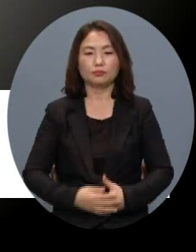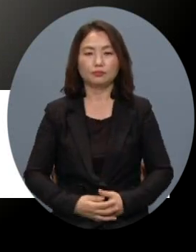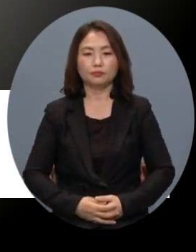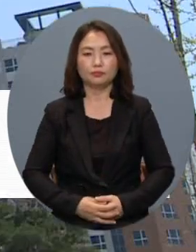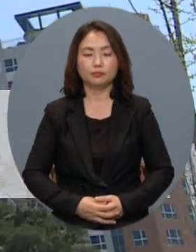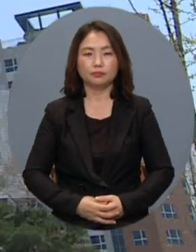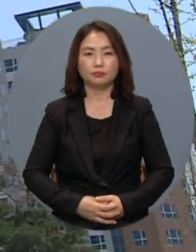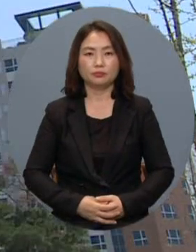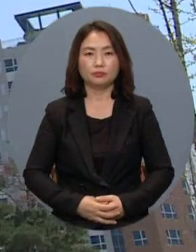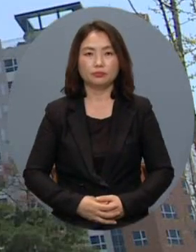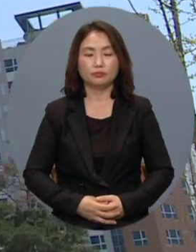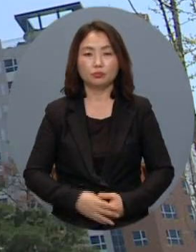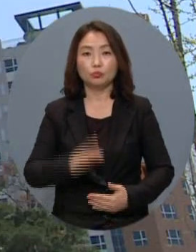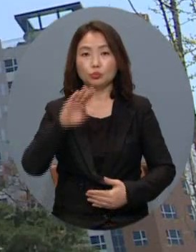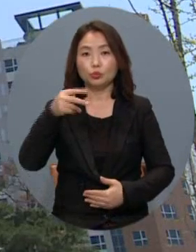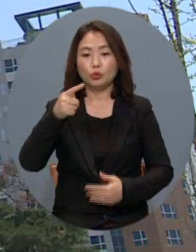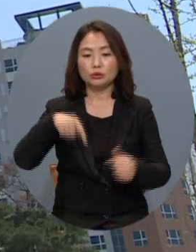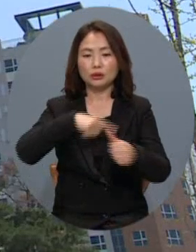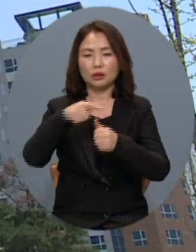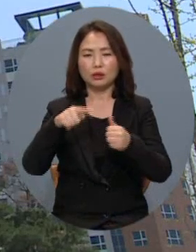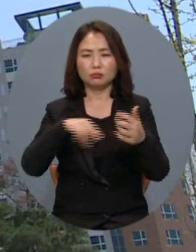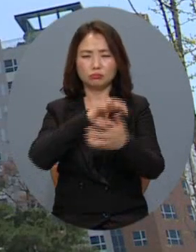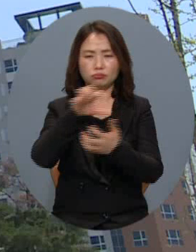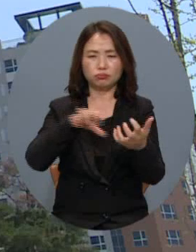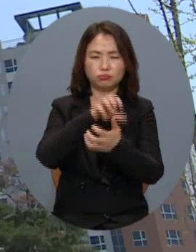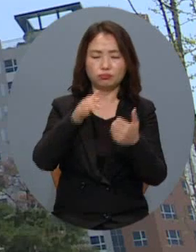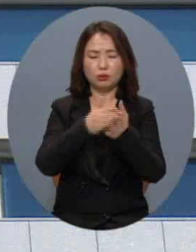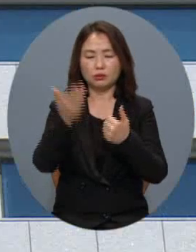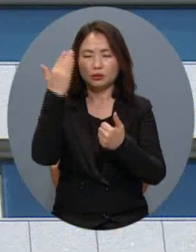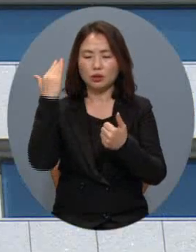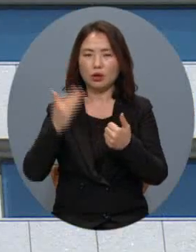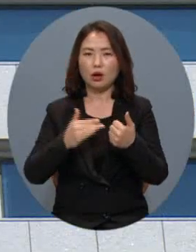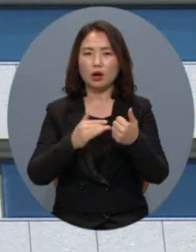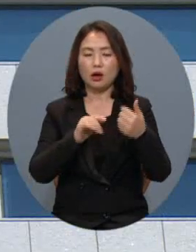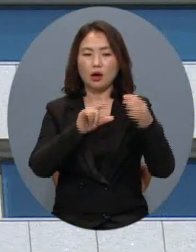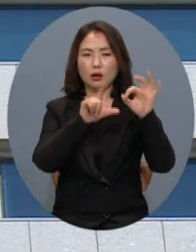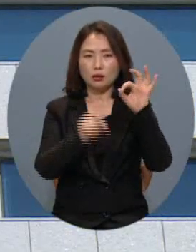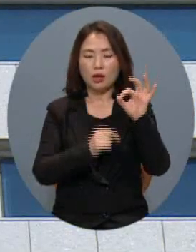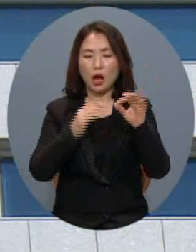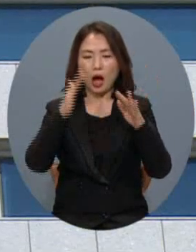중입니다. 부동산 시장을 어지럽힌다며 지난달